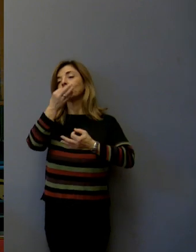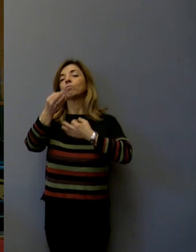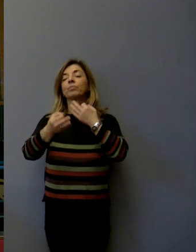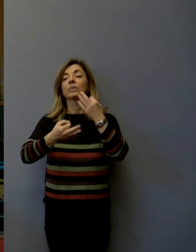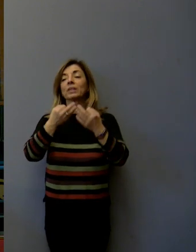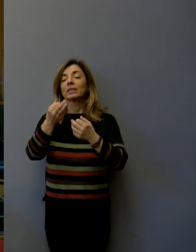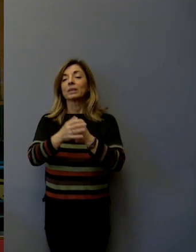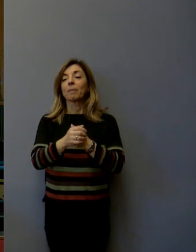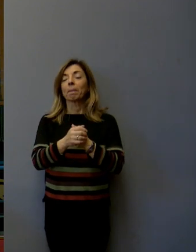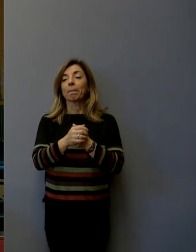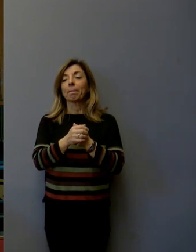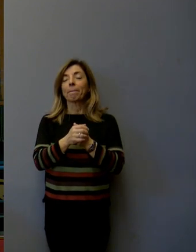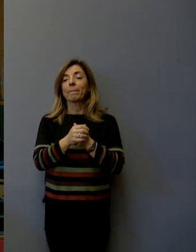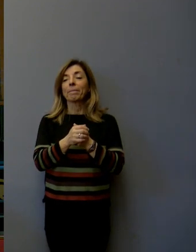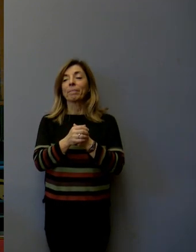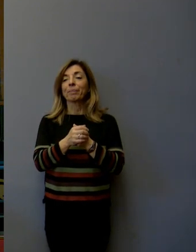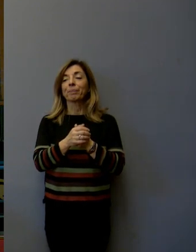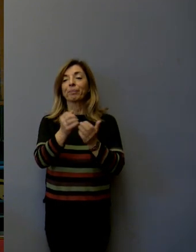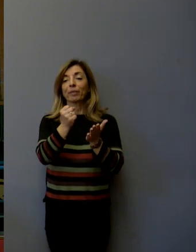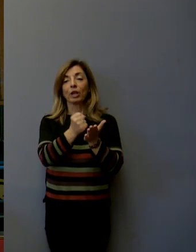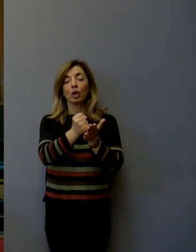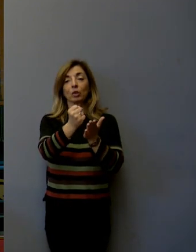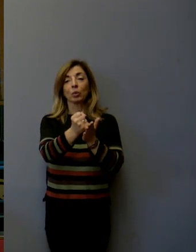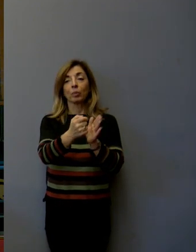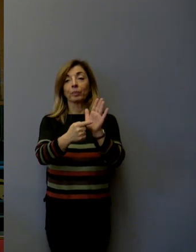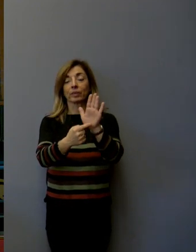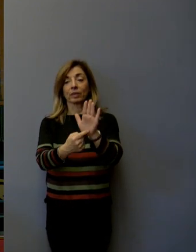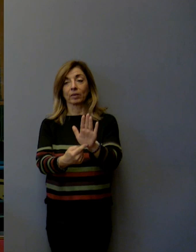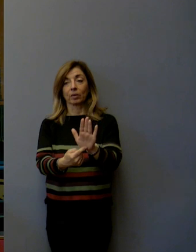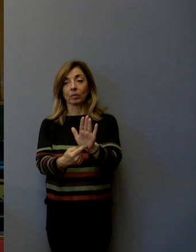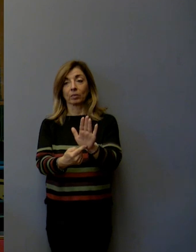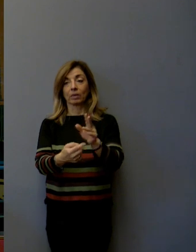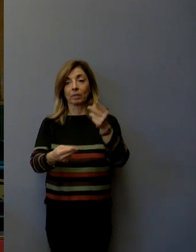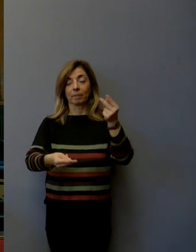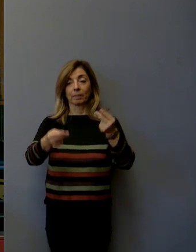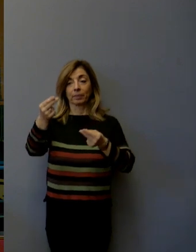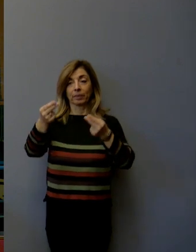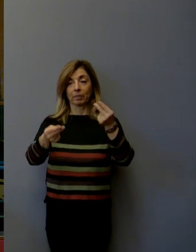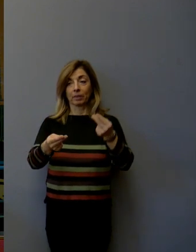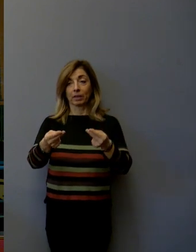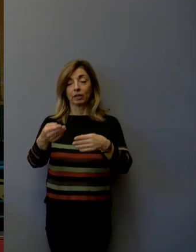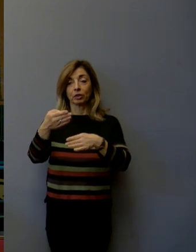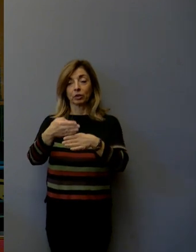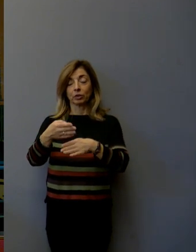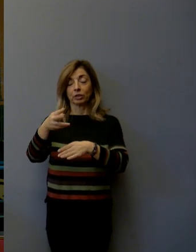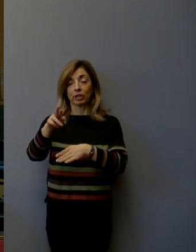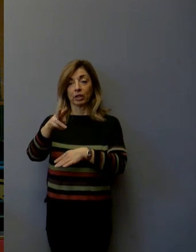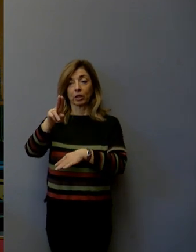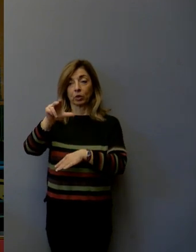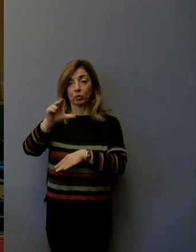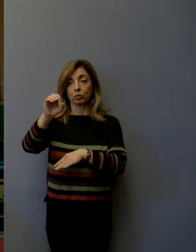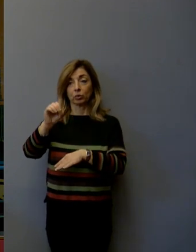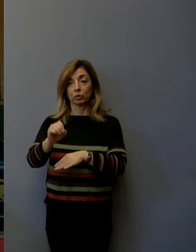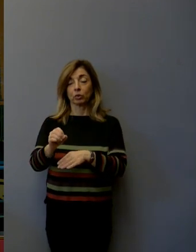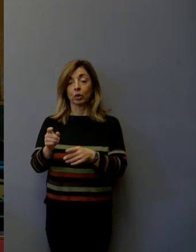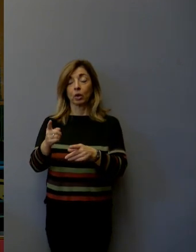da parte dei documenti presentati in sede di bilancio dalla consigliera russo del Partito Democratico